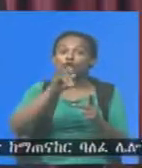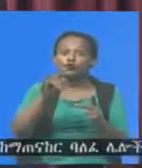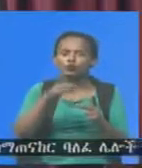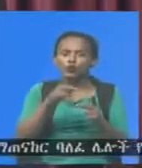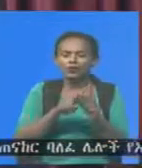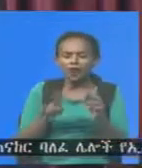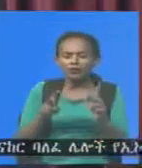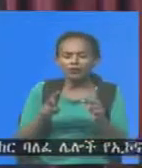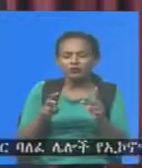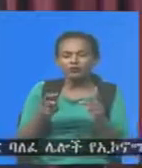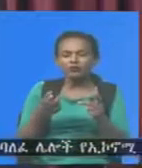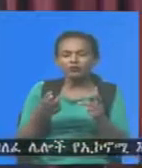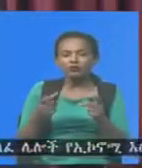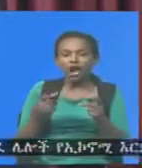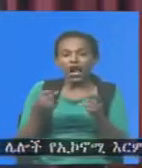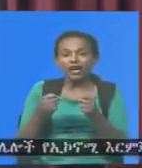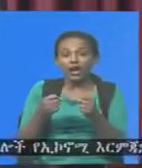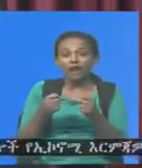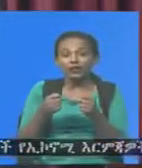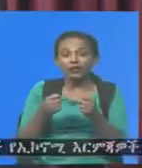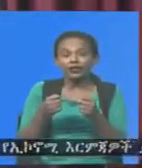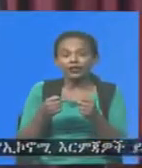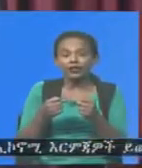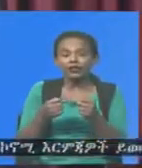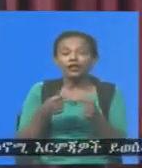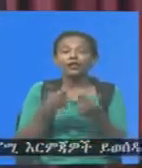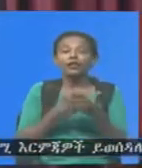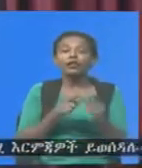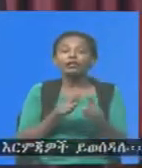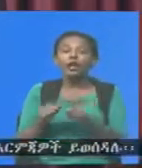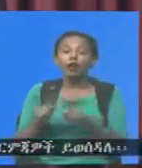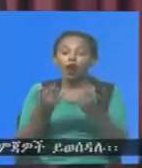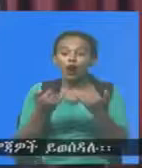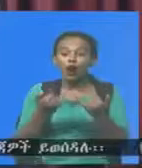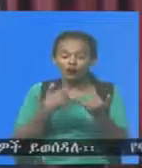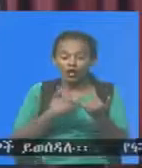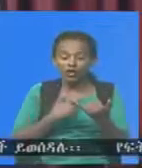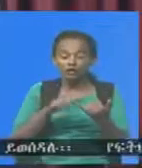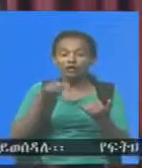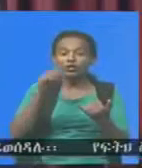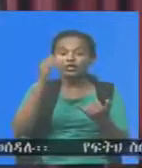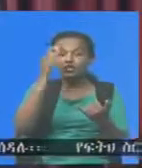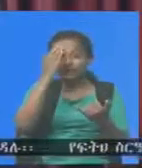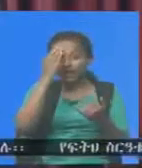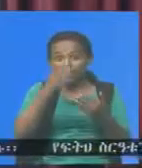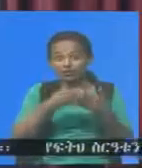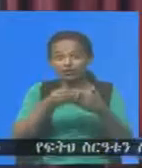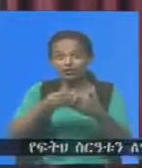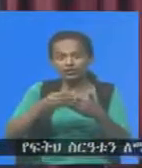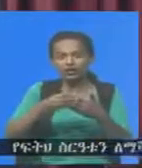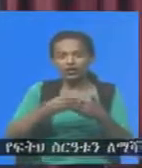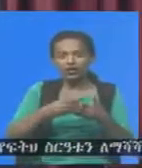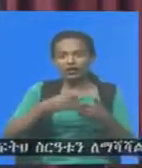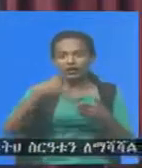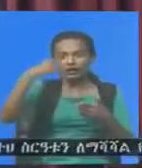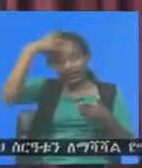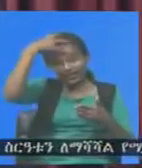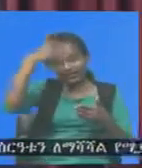ማለት ነው። ይሄ ደግሞ አሁን ያለው እስራኤል መንግስት የመምራት መብት የለውም ይላል።